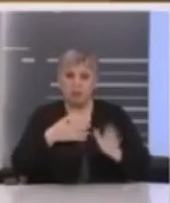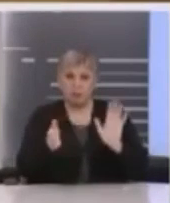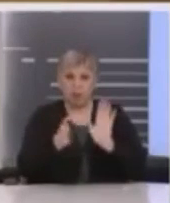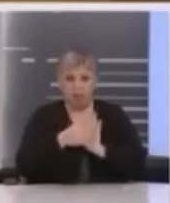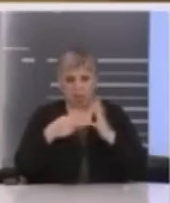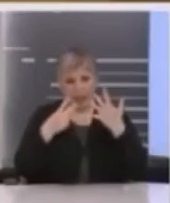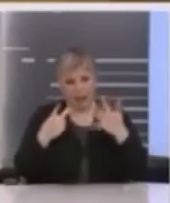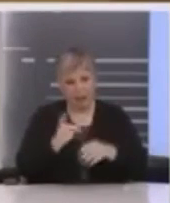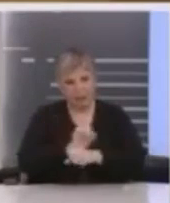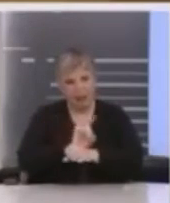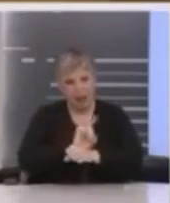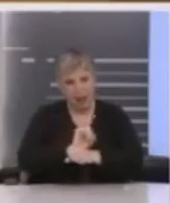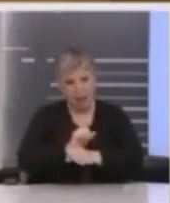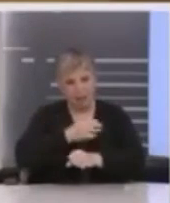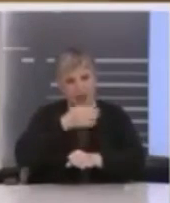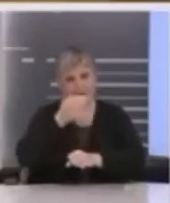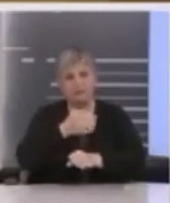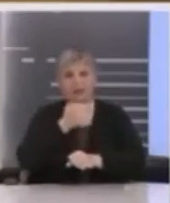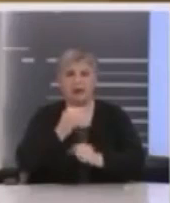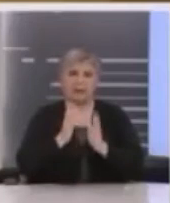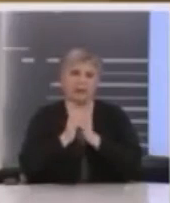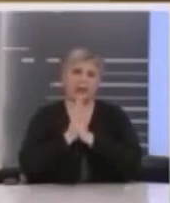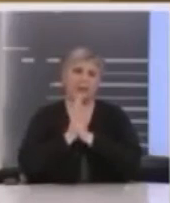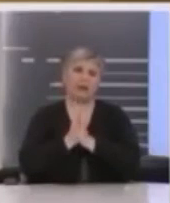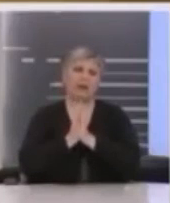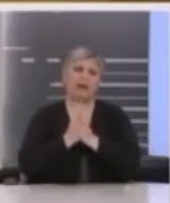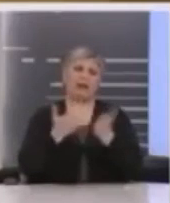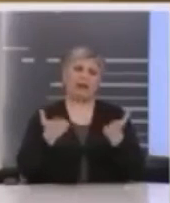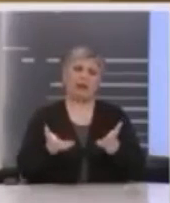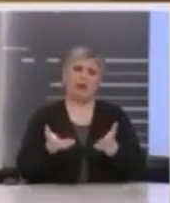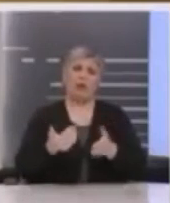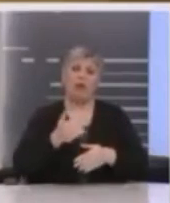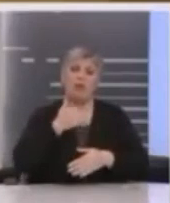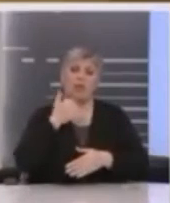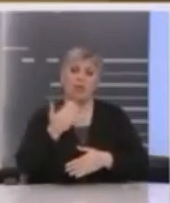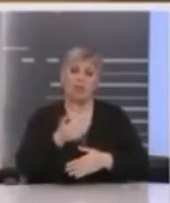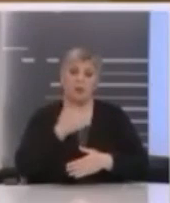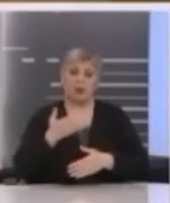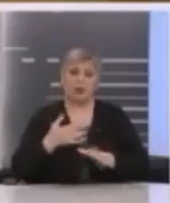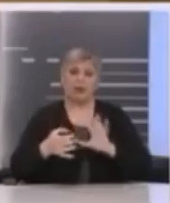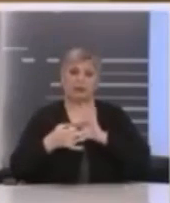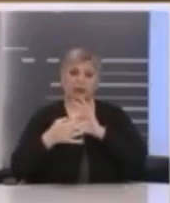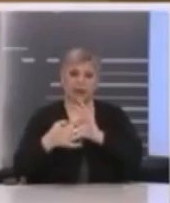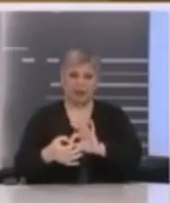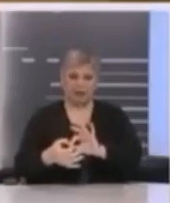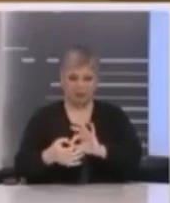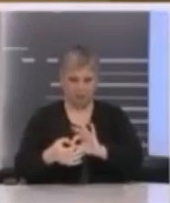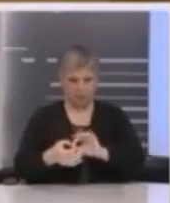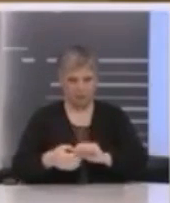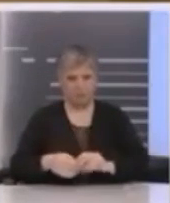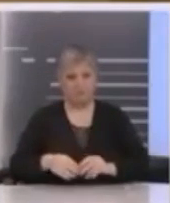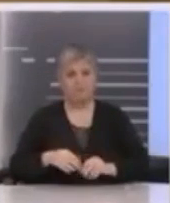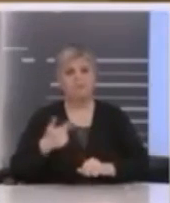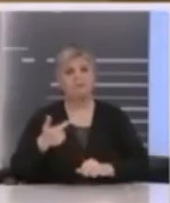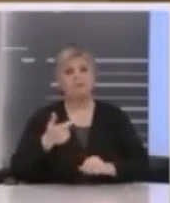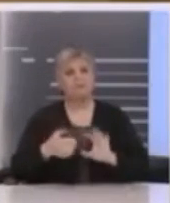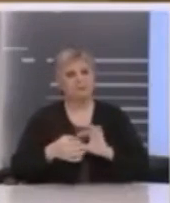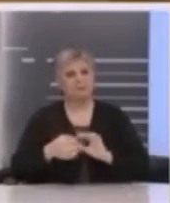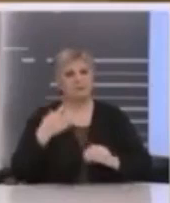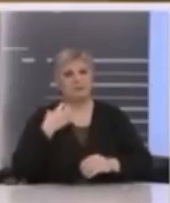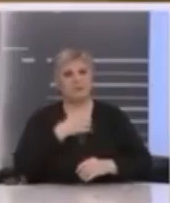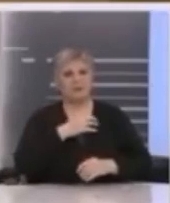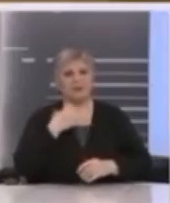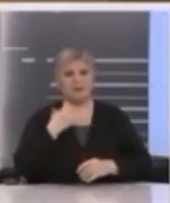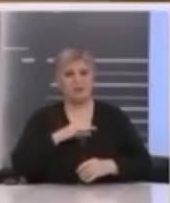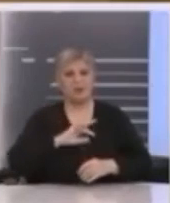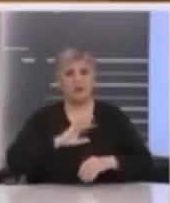η ελληνική κοινωνία. Όλοι έχουν να πούνε πολλά. Όλοι. Αυτό το δράμα έρχεται να επιβεβαιώσει σήμερα στη